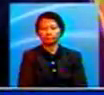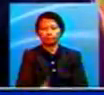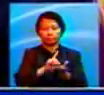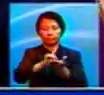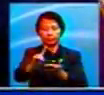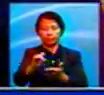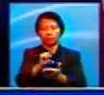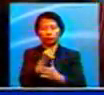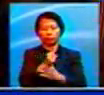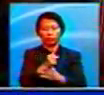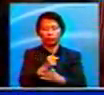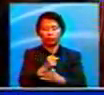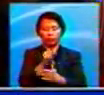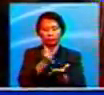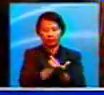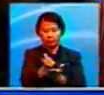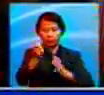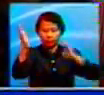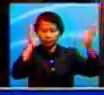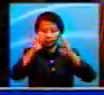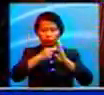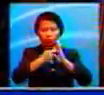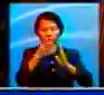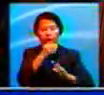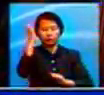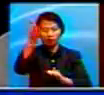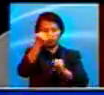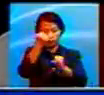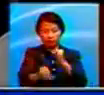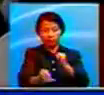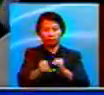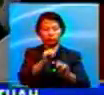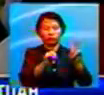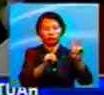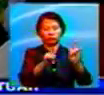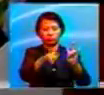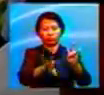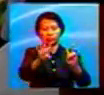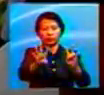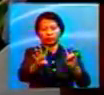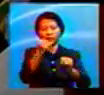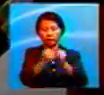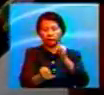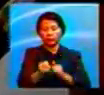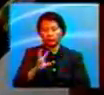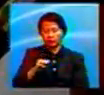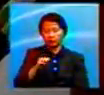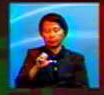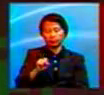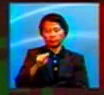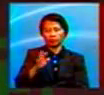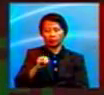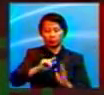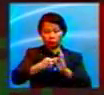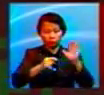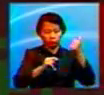Minggu Saham Amanah Malaysia bermula hari ini dan akan berakhir pada 27 April 2014. MSAM yang bermula